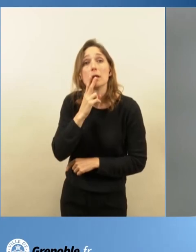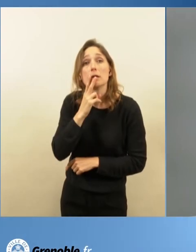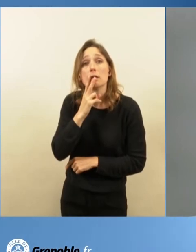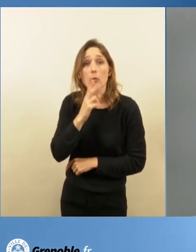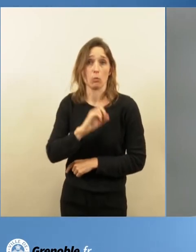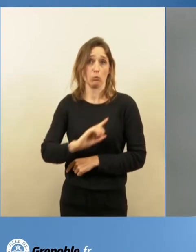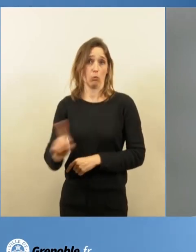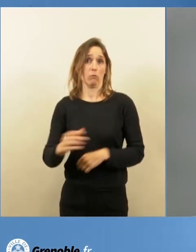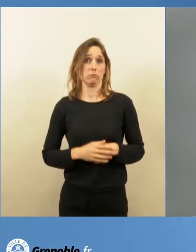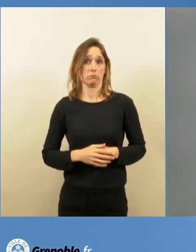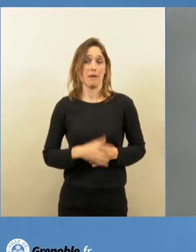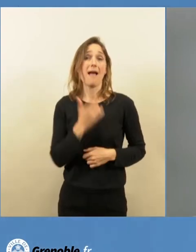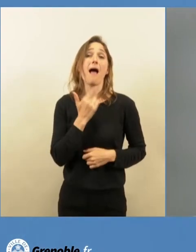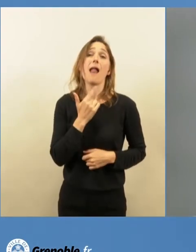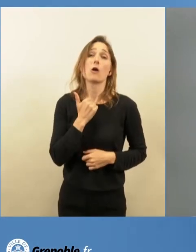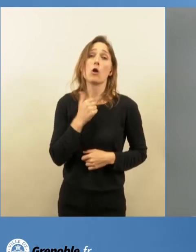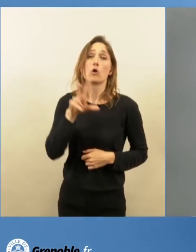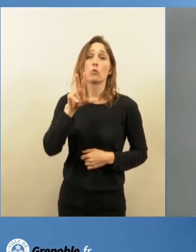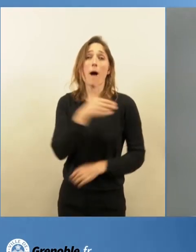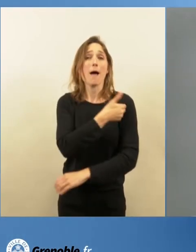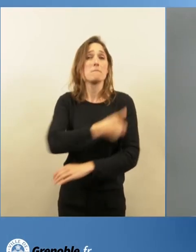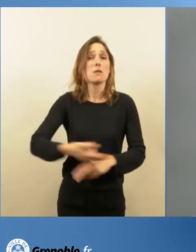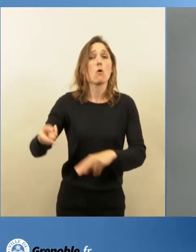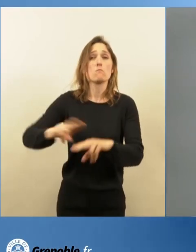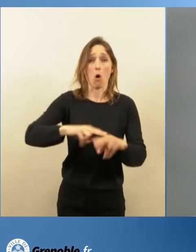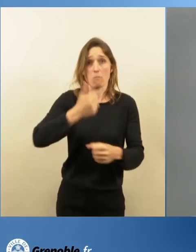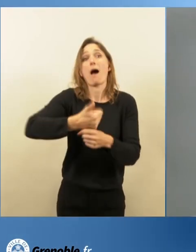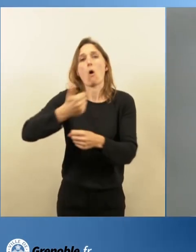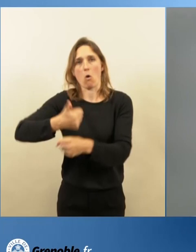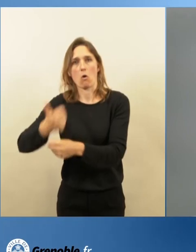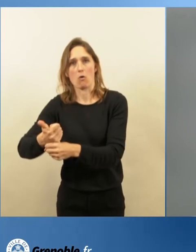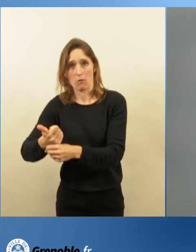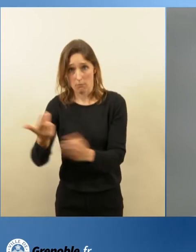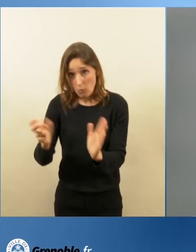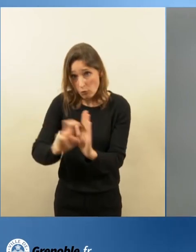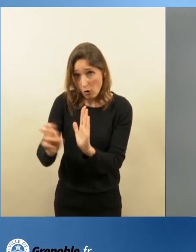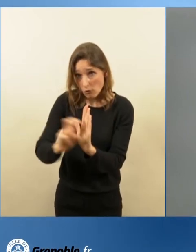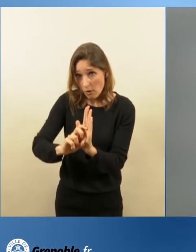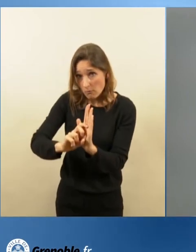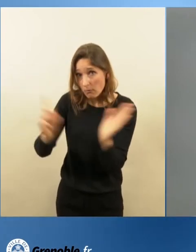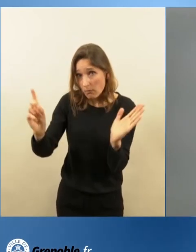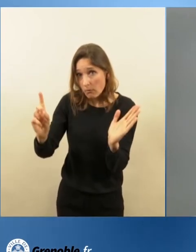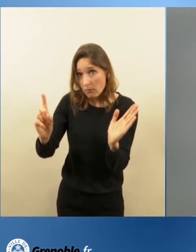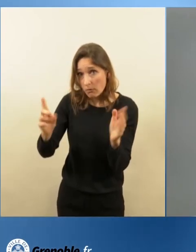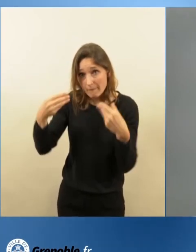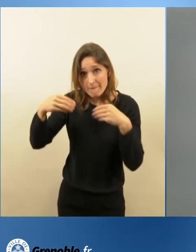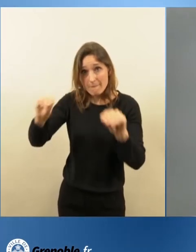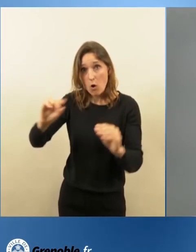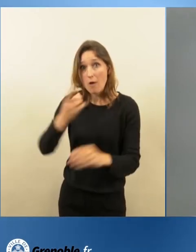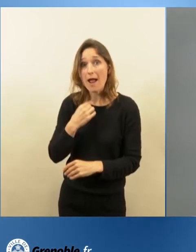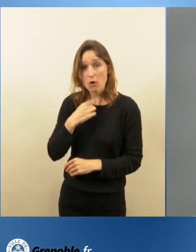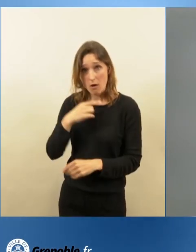non l'alcool 3 millions de morts par an à Grenoble est-il interdit de vendre de l'alcool